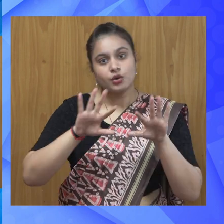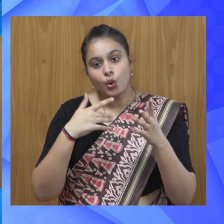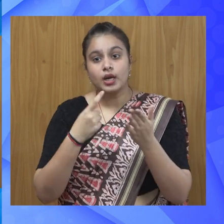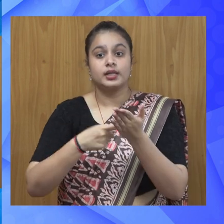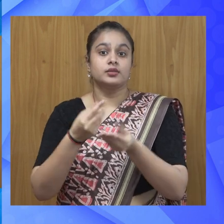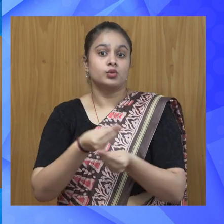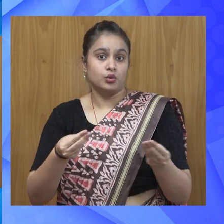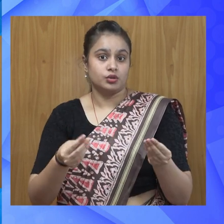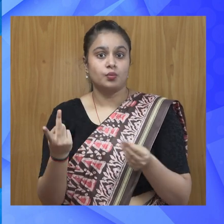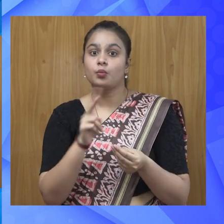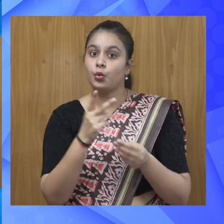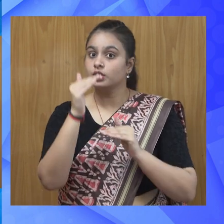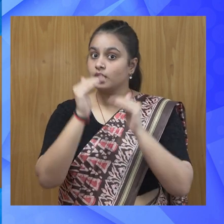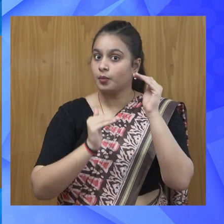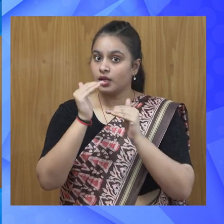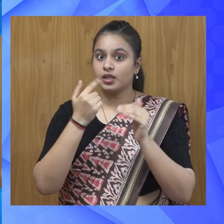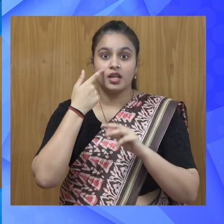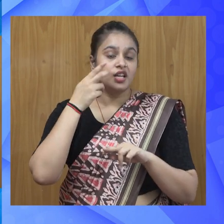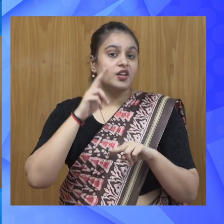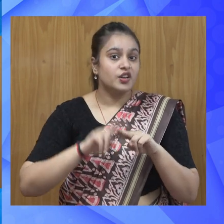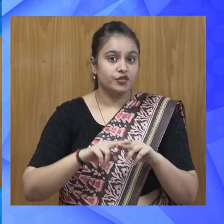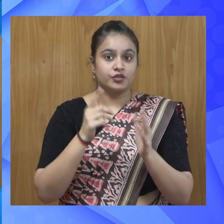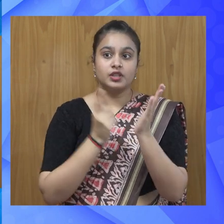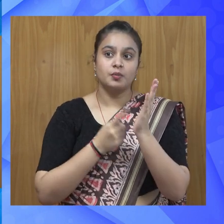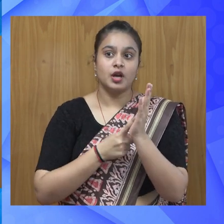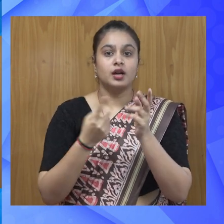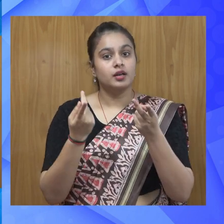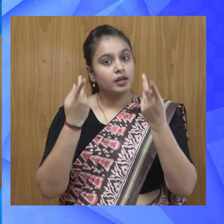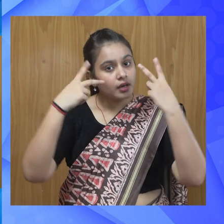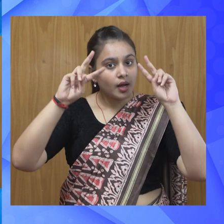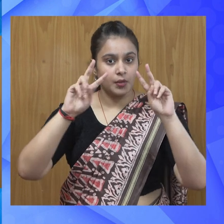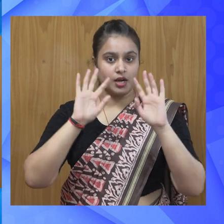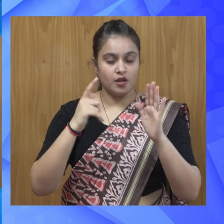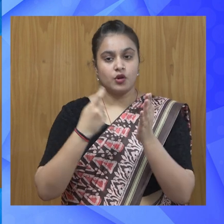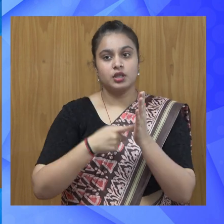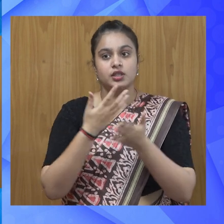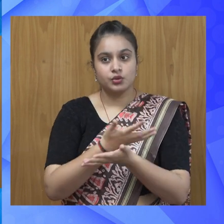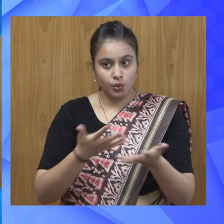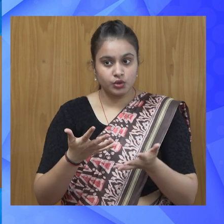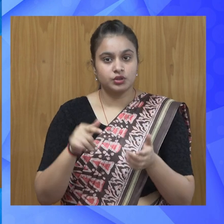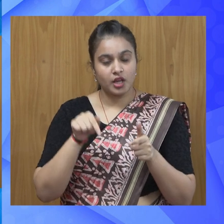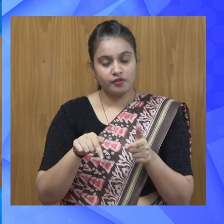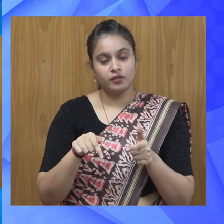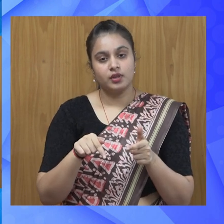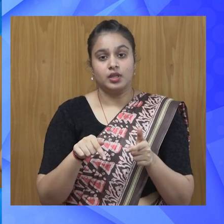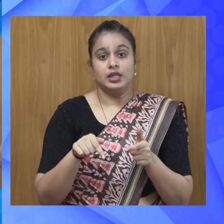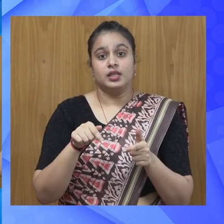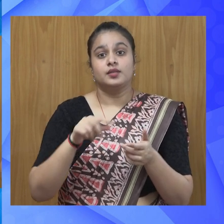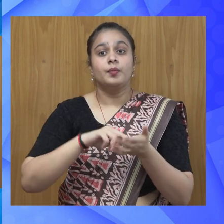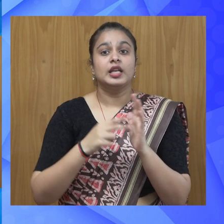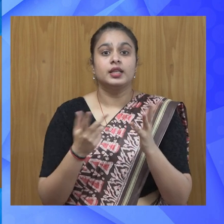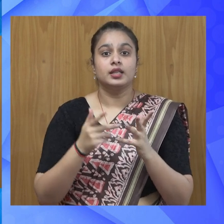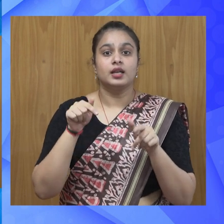का बेसिकली। तो कहने का मतलब आपके अगर डिमांड्स बहुत ज्यादा है आपके जो रिसोर्सेज की बनिस्पत, तो उसका